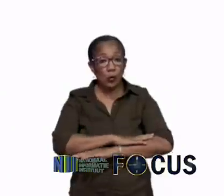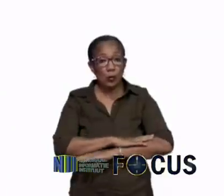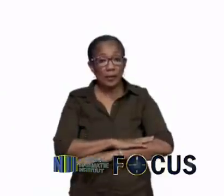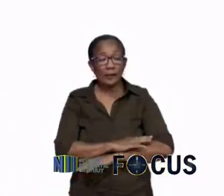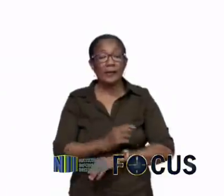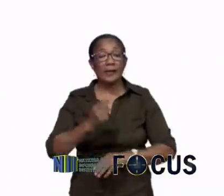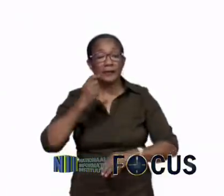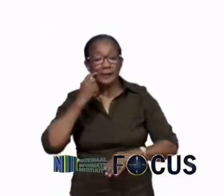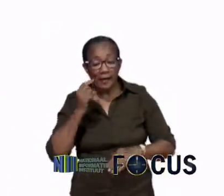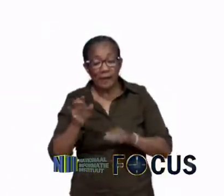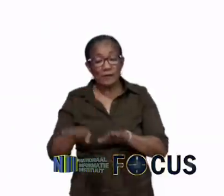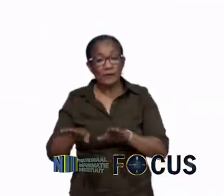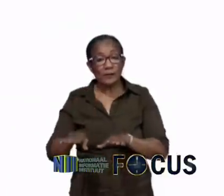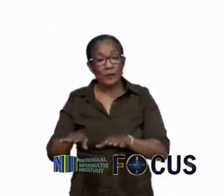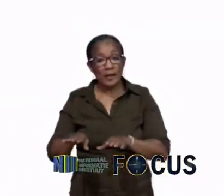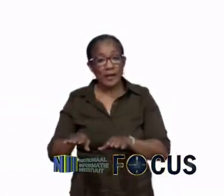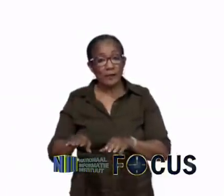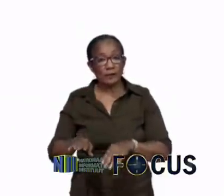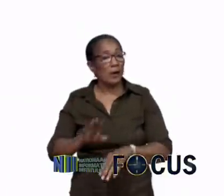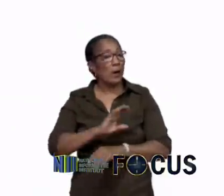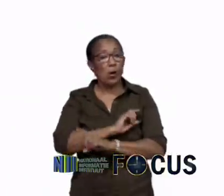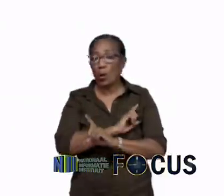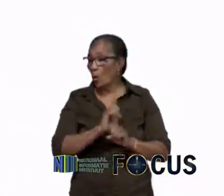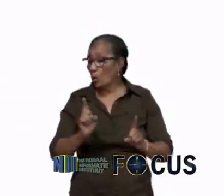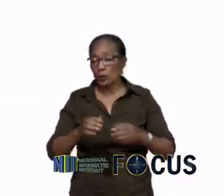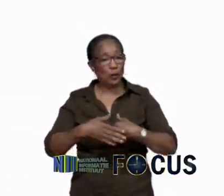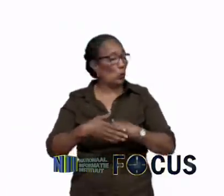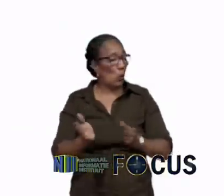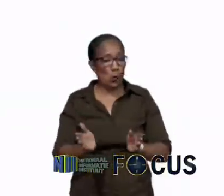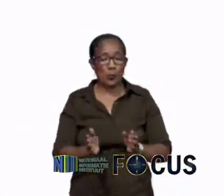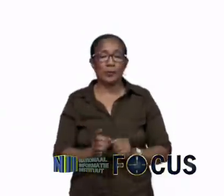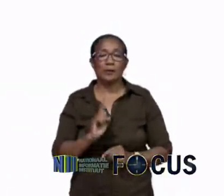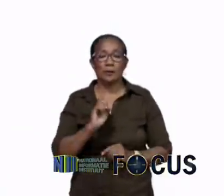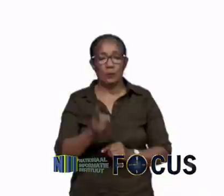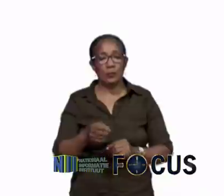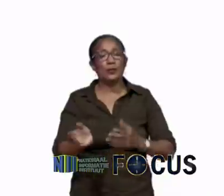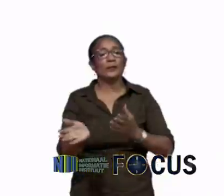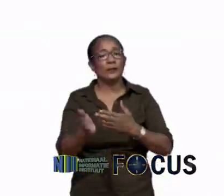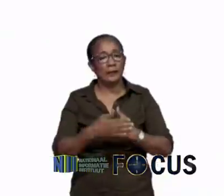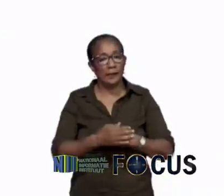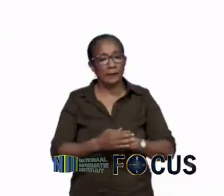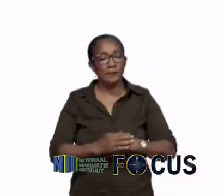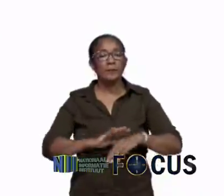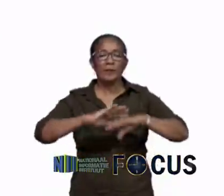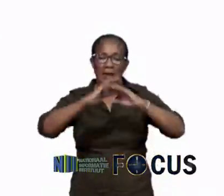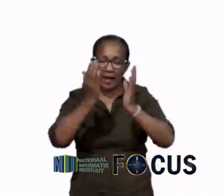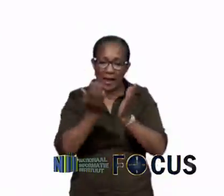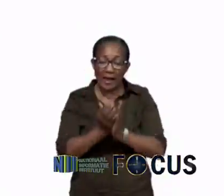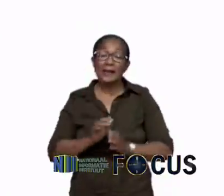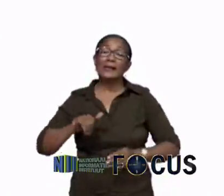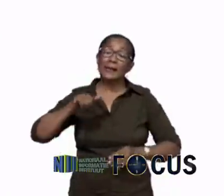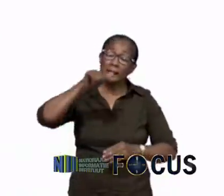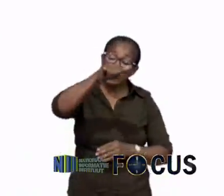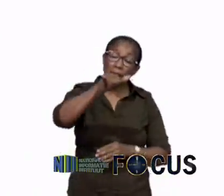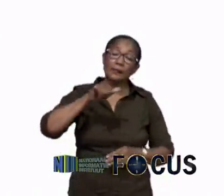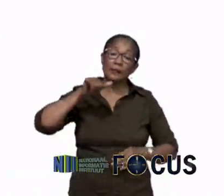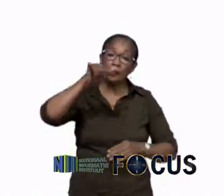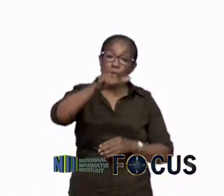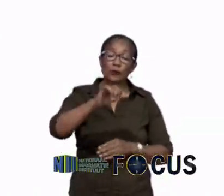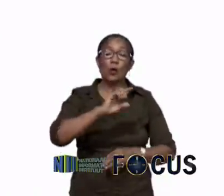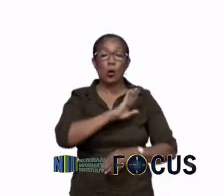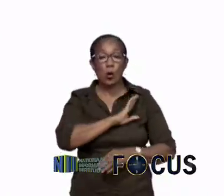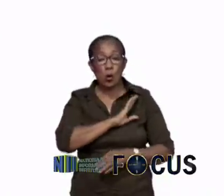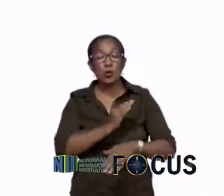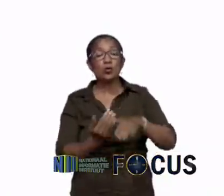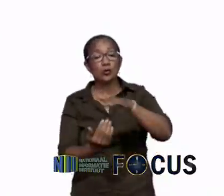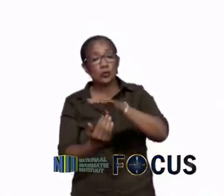chindag op een verblijf, ook niet. We stop alla repatriëringsvluchten ook toe,